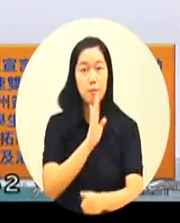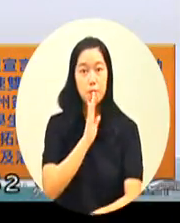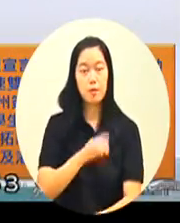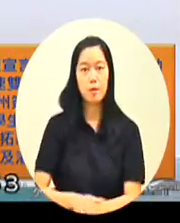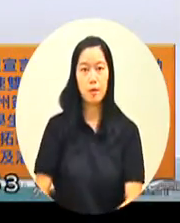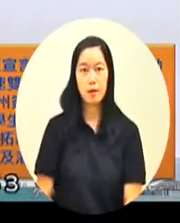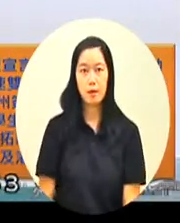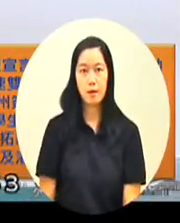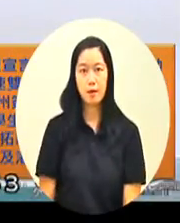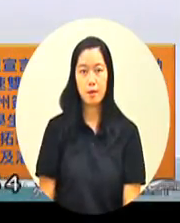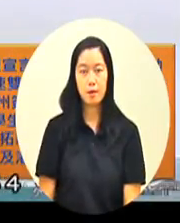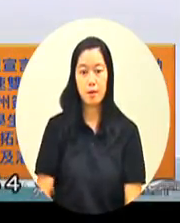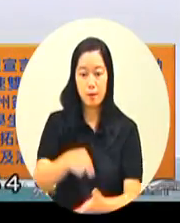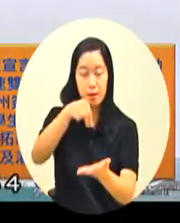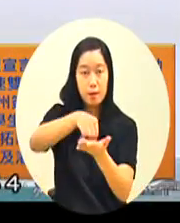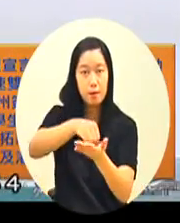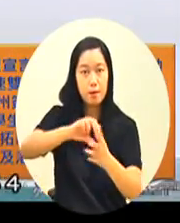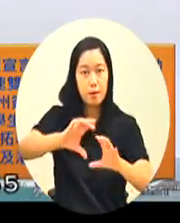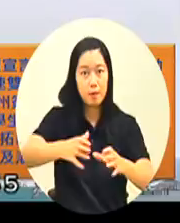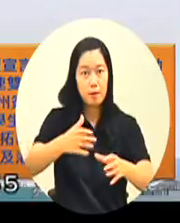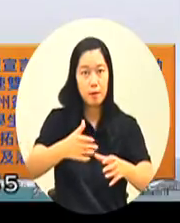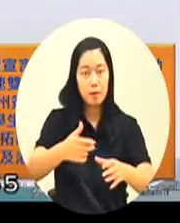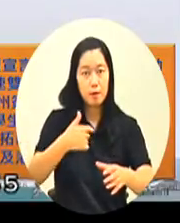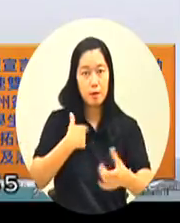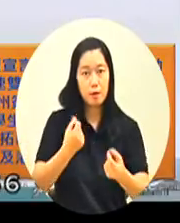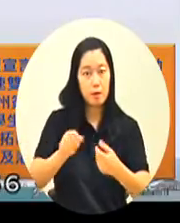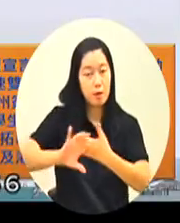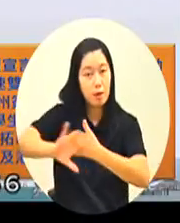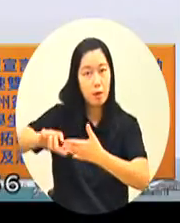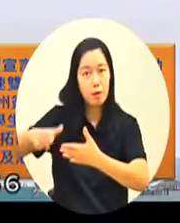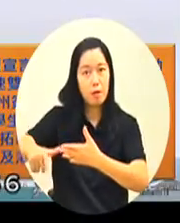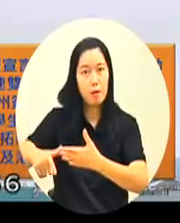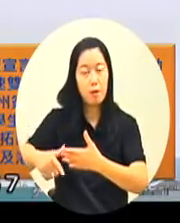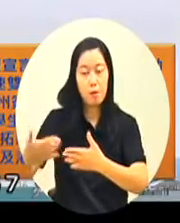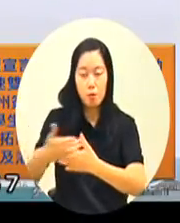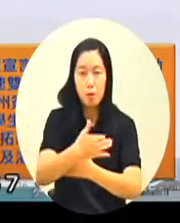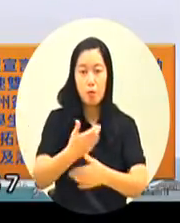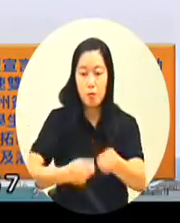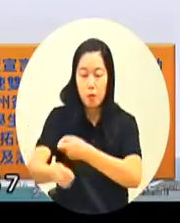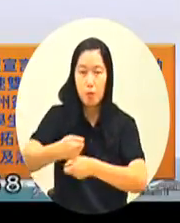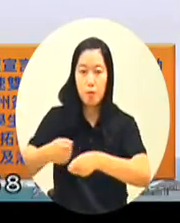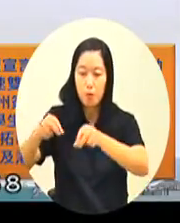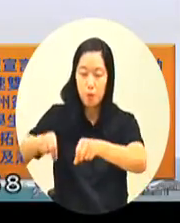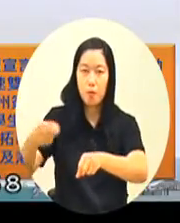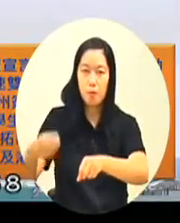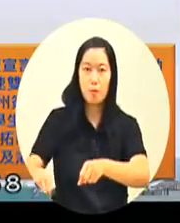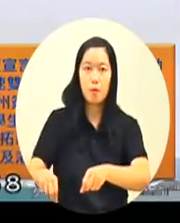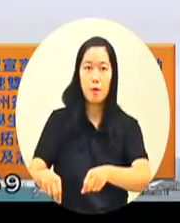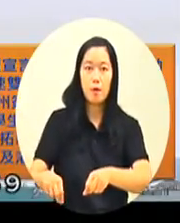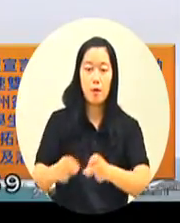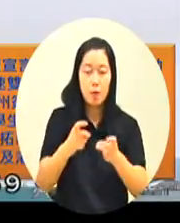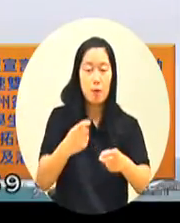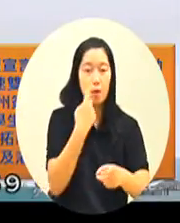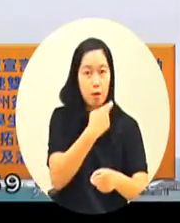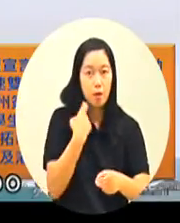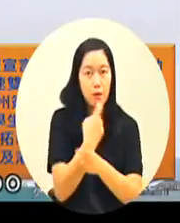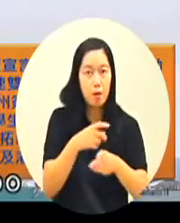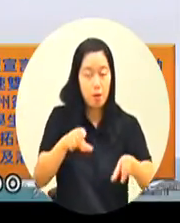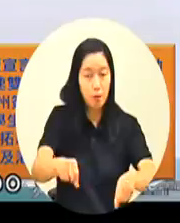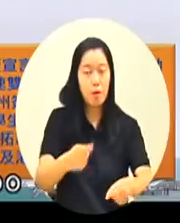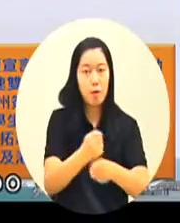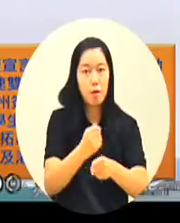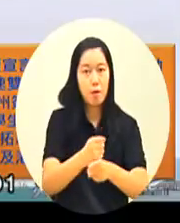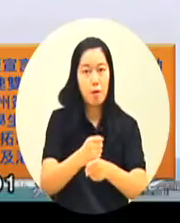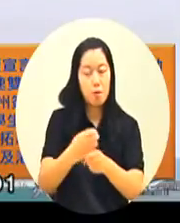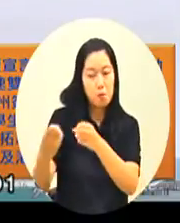的雅加达以及棉兰，我们有针对渔业协定，还有包括棉兰的港口建设，都进行了充分的意